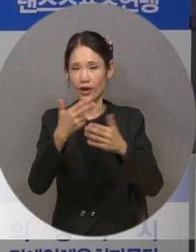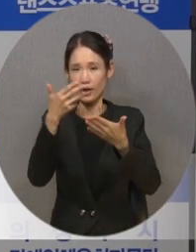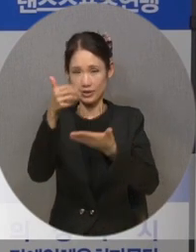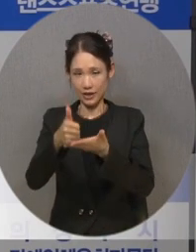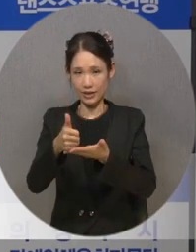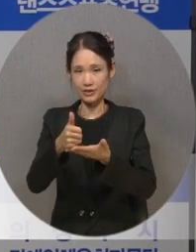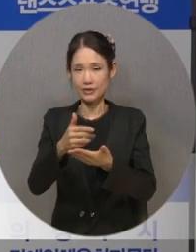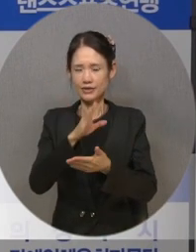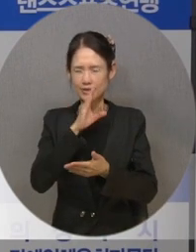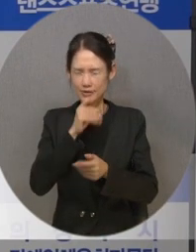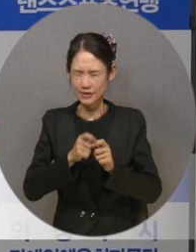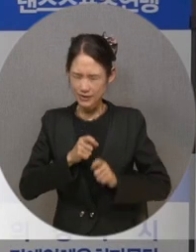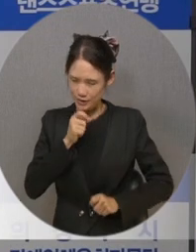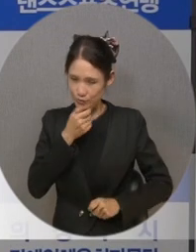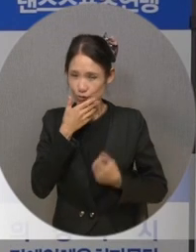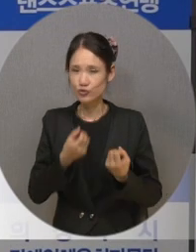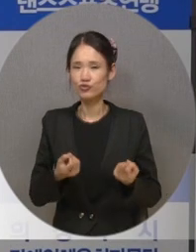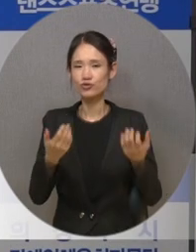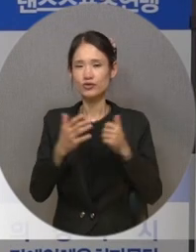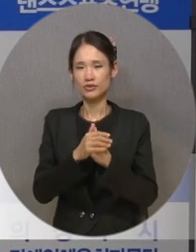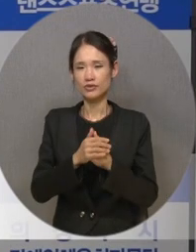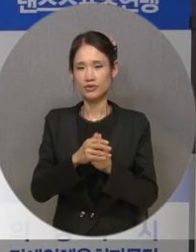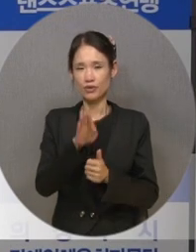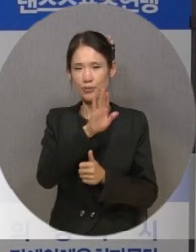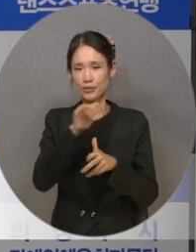침을 진심으로 축하합니다 비장이신